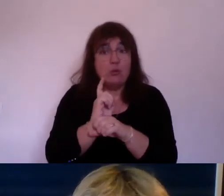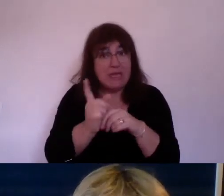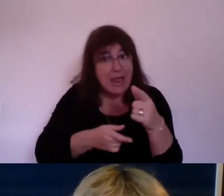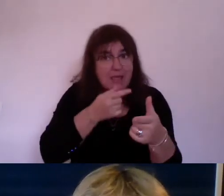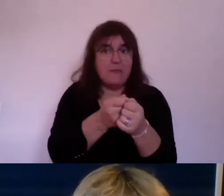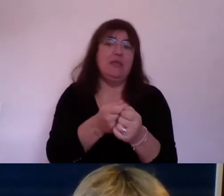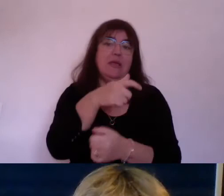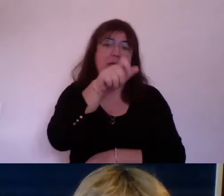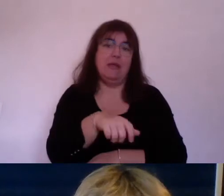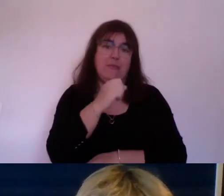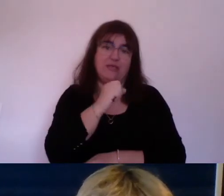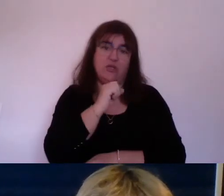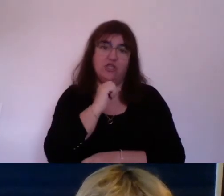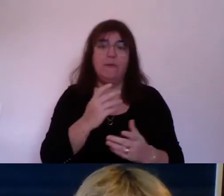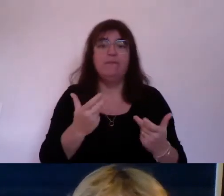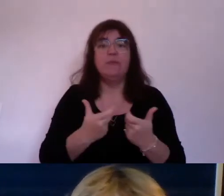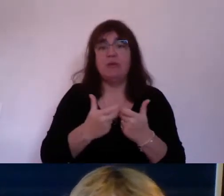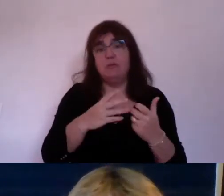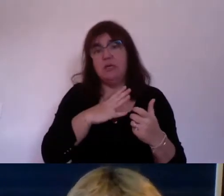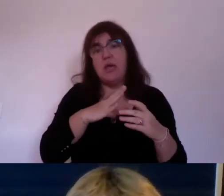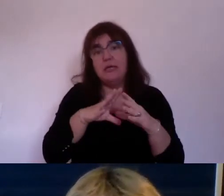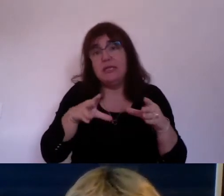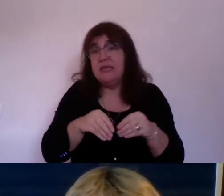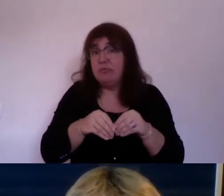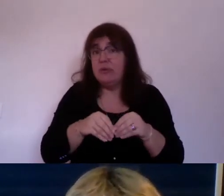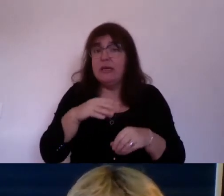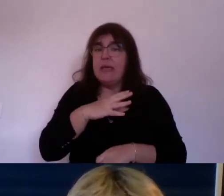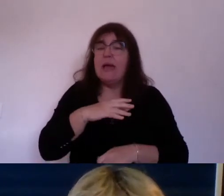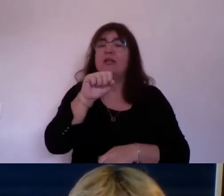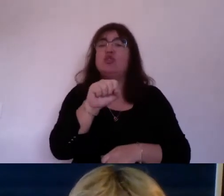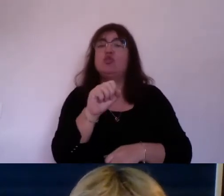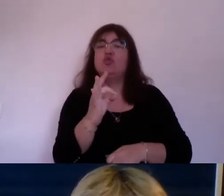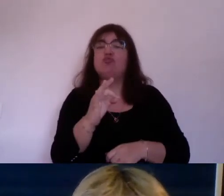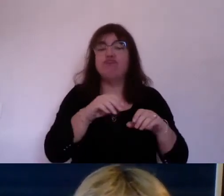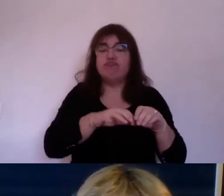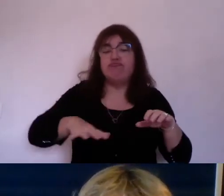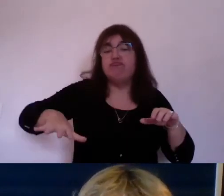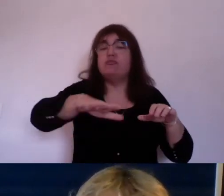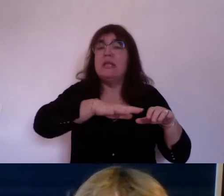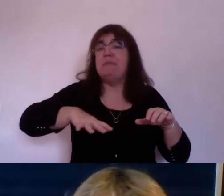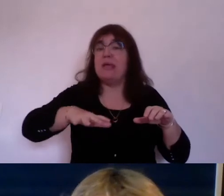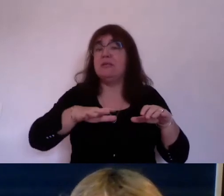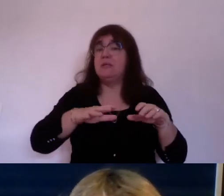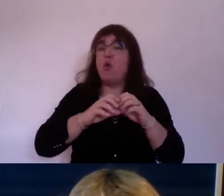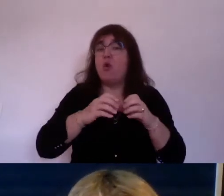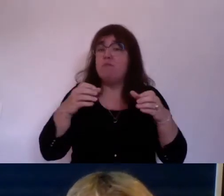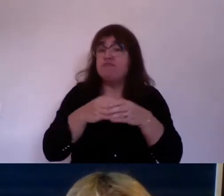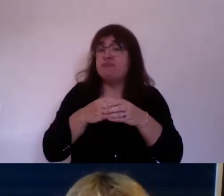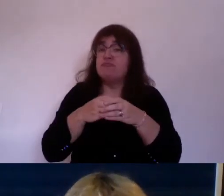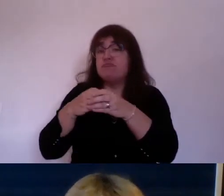couvrir des événements qui font sens avec une équipe studio, en fait, un studio mobile qui va aller directement sur place pour